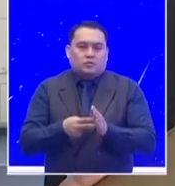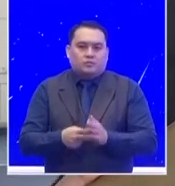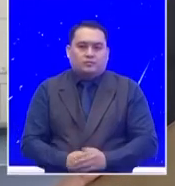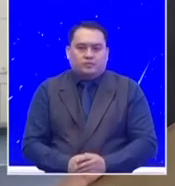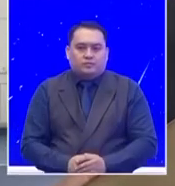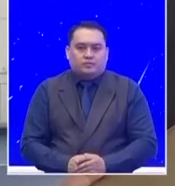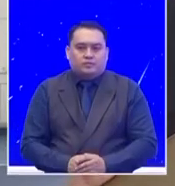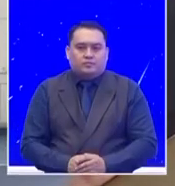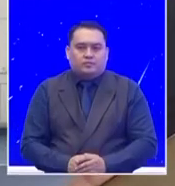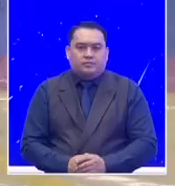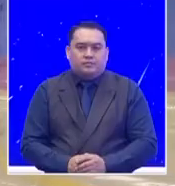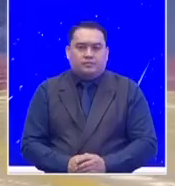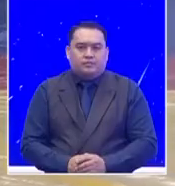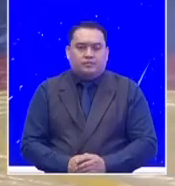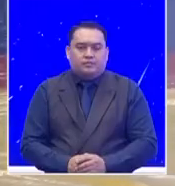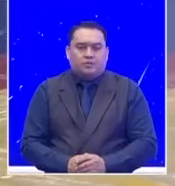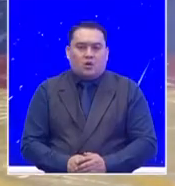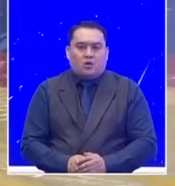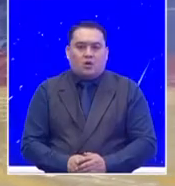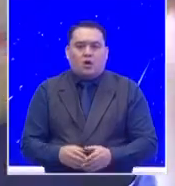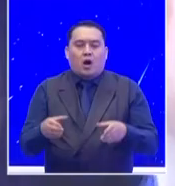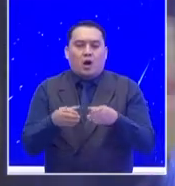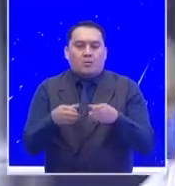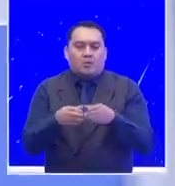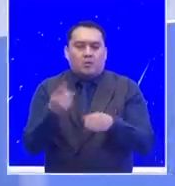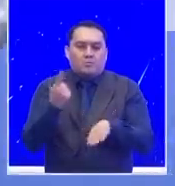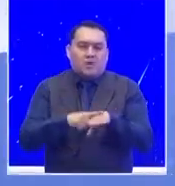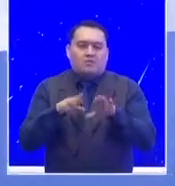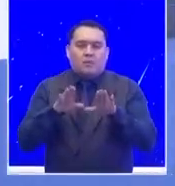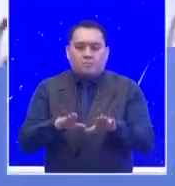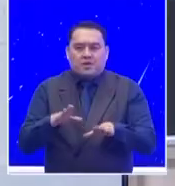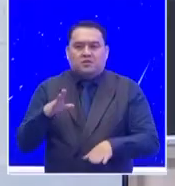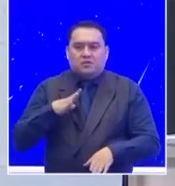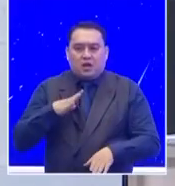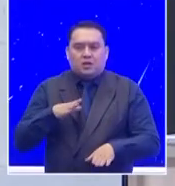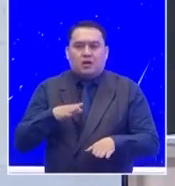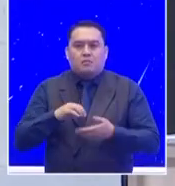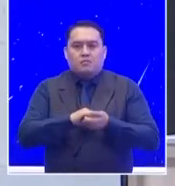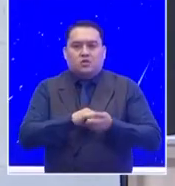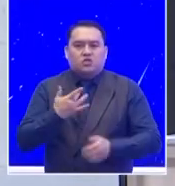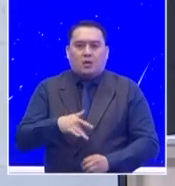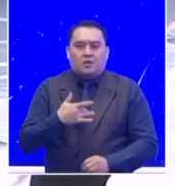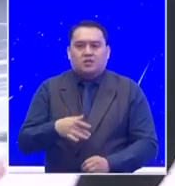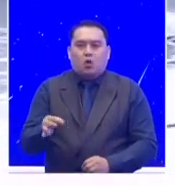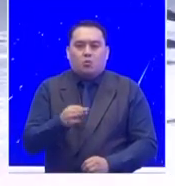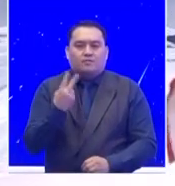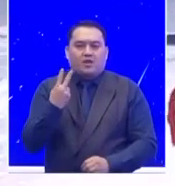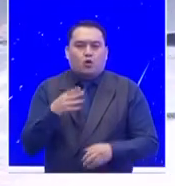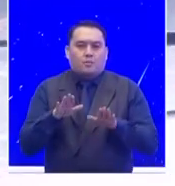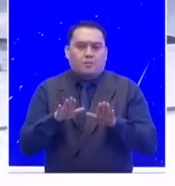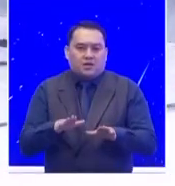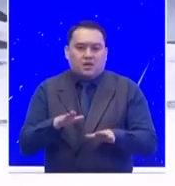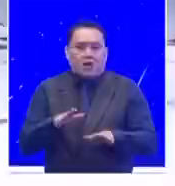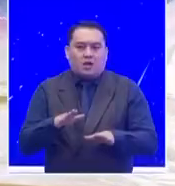поднимать флаг Казахстана. В неофициальном командном зачете на первом месте пьедестала почета расположились борцы Жамбылской области. Вторую ступень